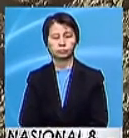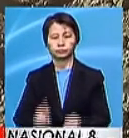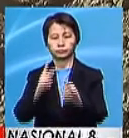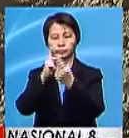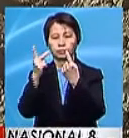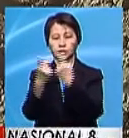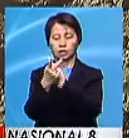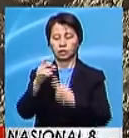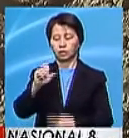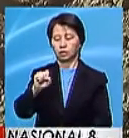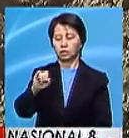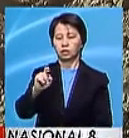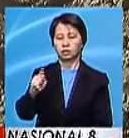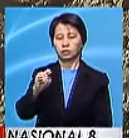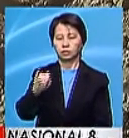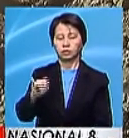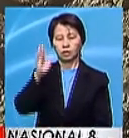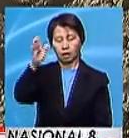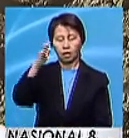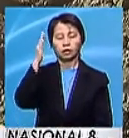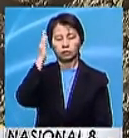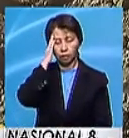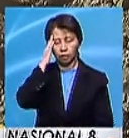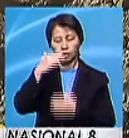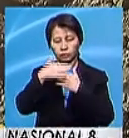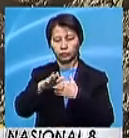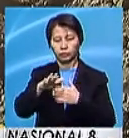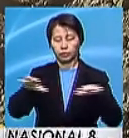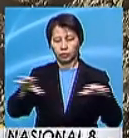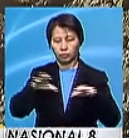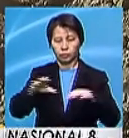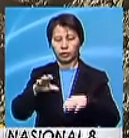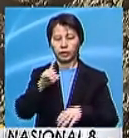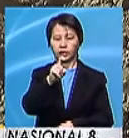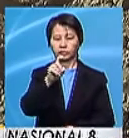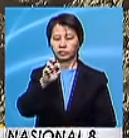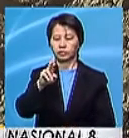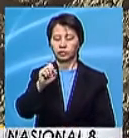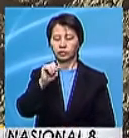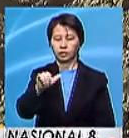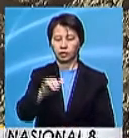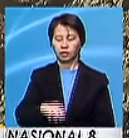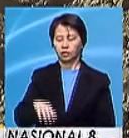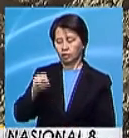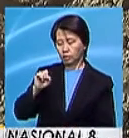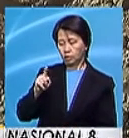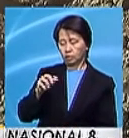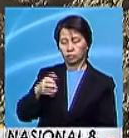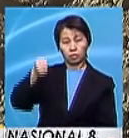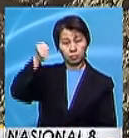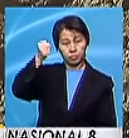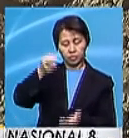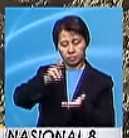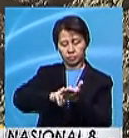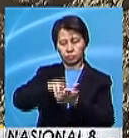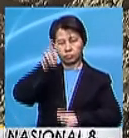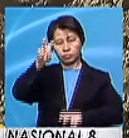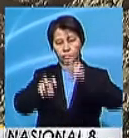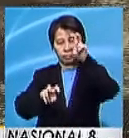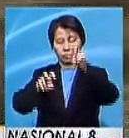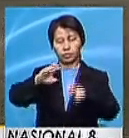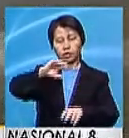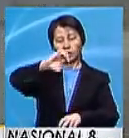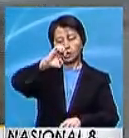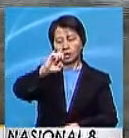Keadaan Siti Hanisah hanya akan diketahui selepas menjalani X-ray. Siti Hanisah memegang rekod sebagai pendaki Everest